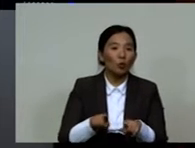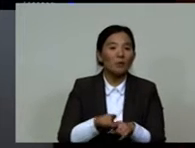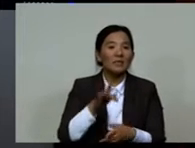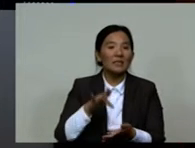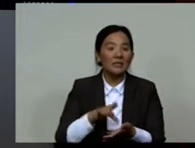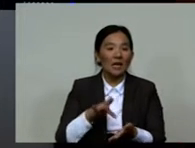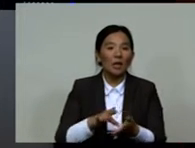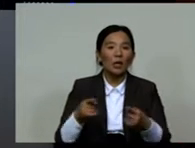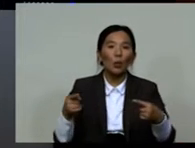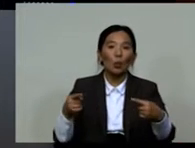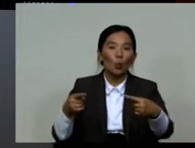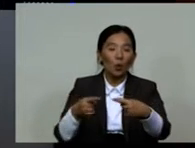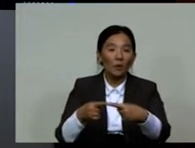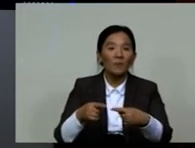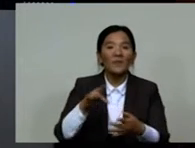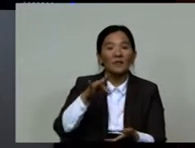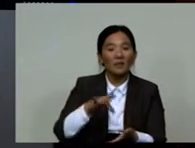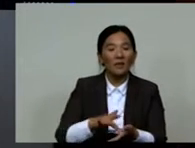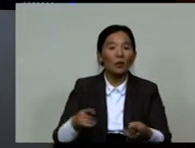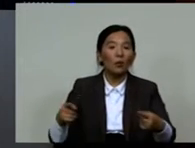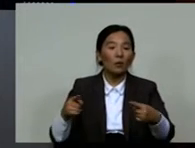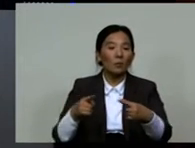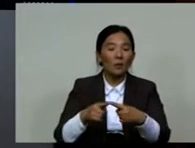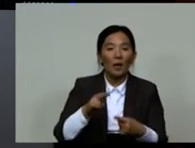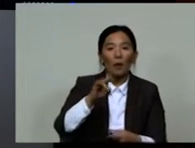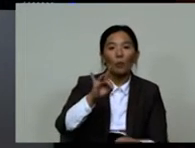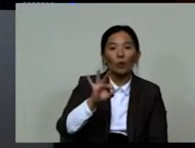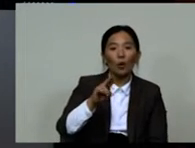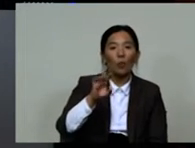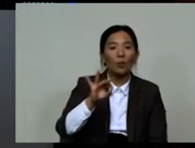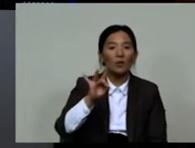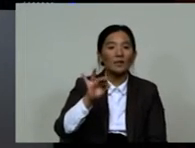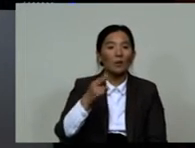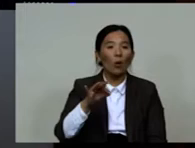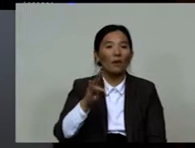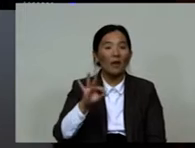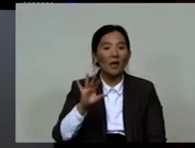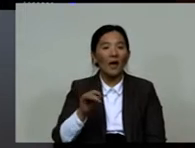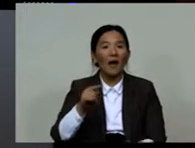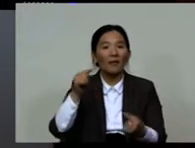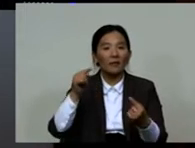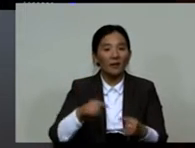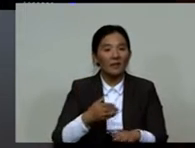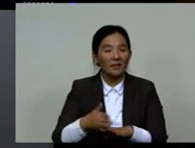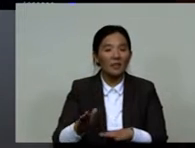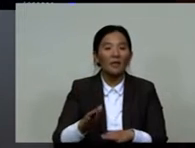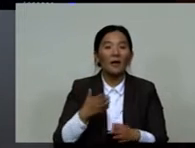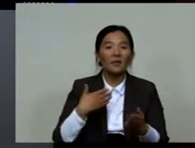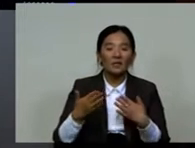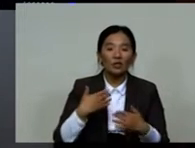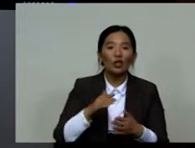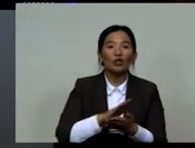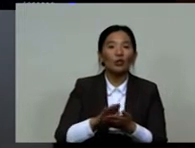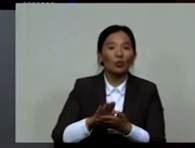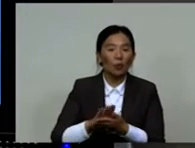центральные углы. Центральные углы пропорциональны относительным частотам. Вот посмотрите, в